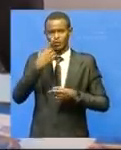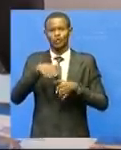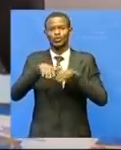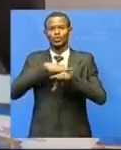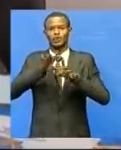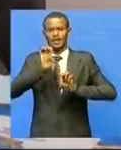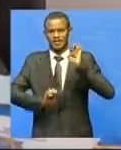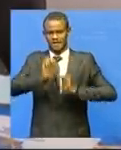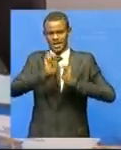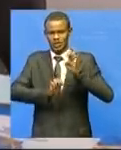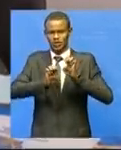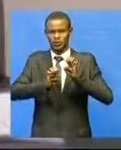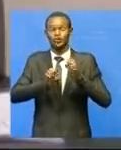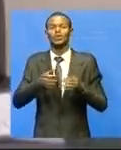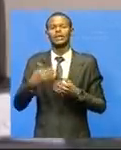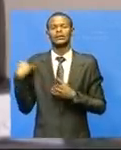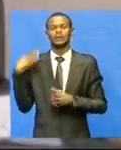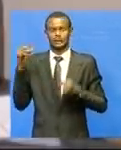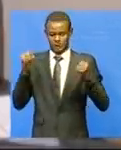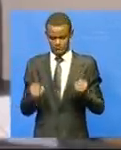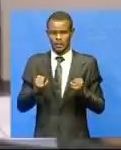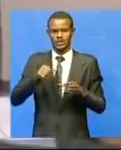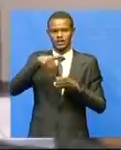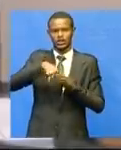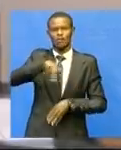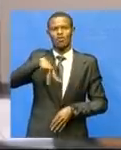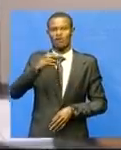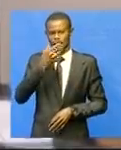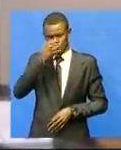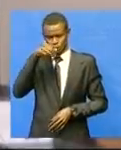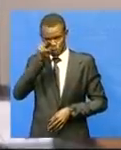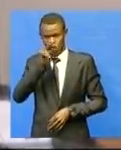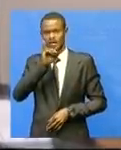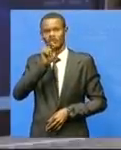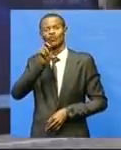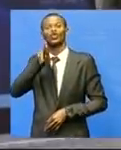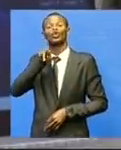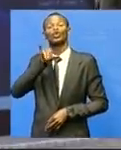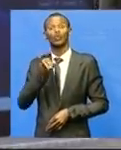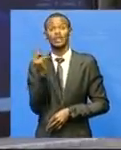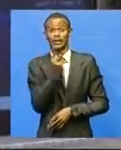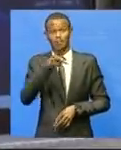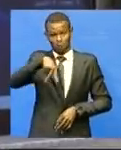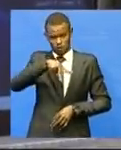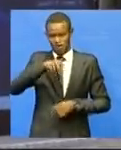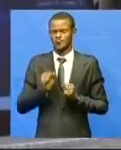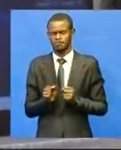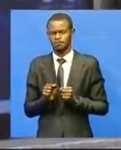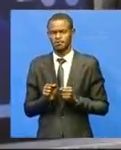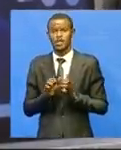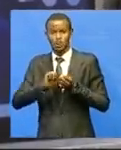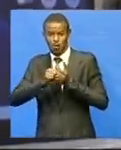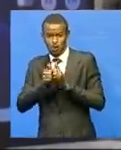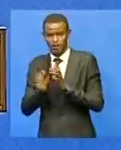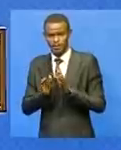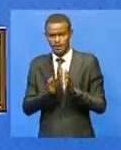siège dans les provinces du Nord Kivu et de l'Ituri. Outre la mise en place des dispositions administratives et